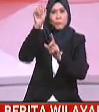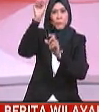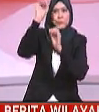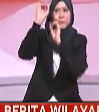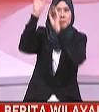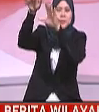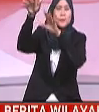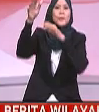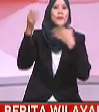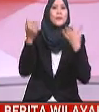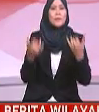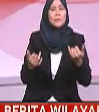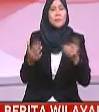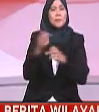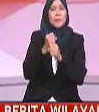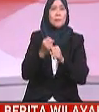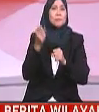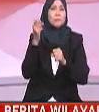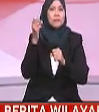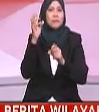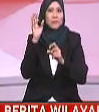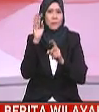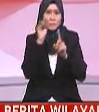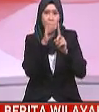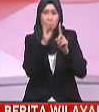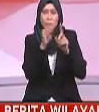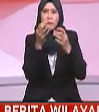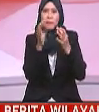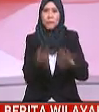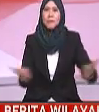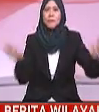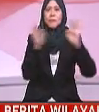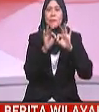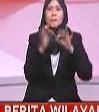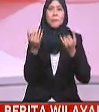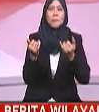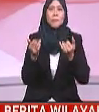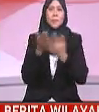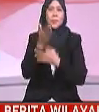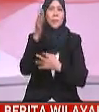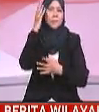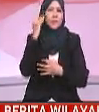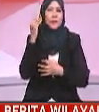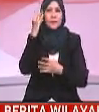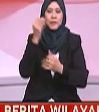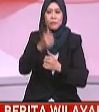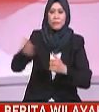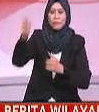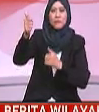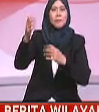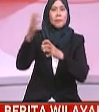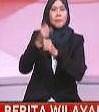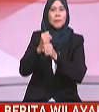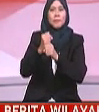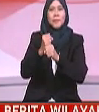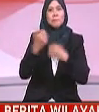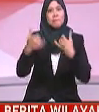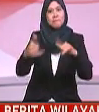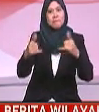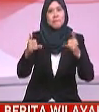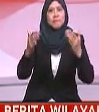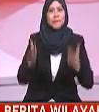Raziani menjadi penyumbang mata utama selain gerakan senter berpengalaman Pau Mei Fung yang banyak menggerakkan bahagian tengah